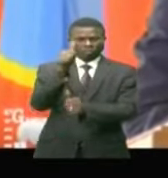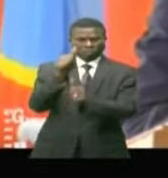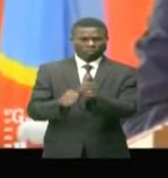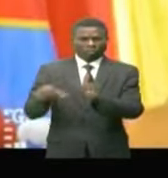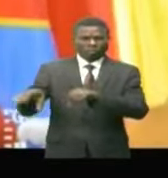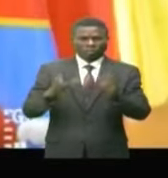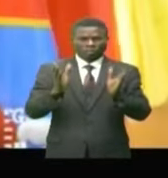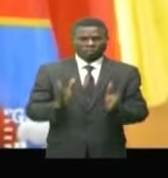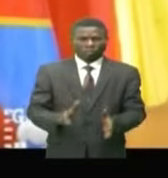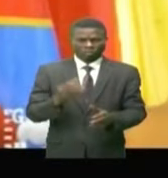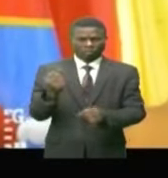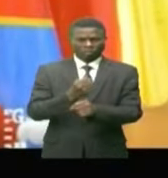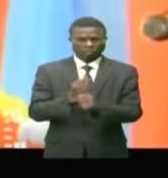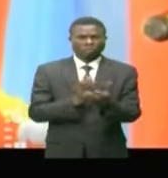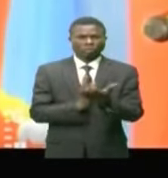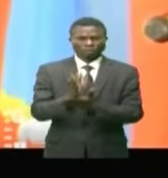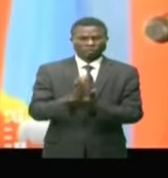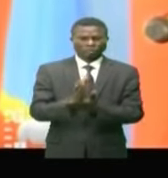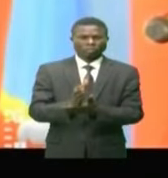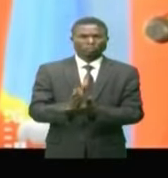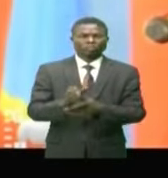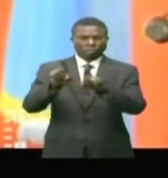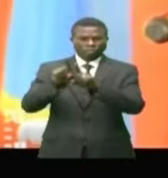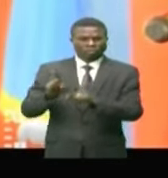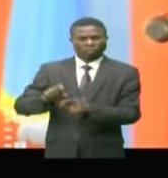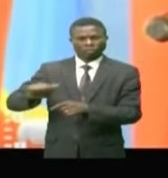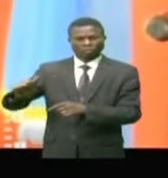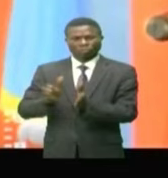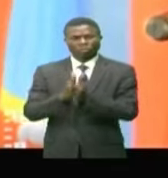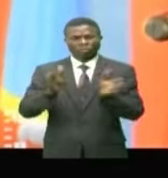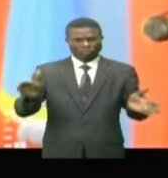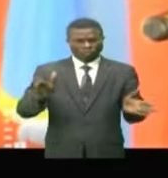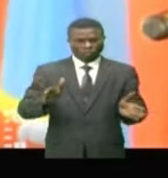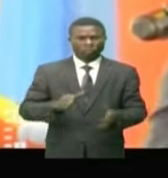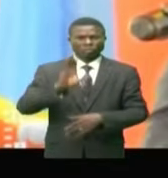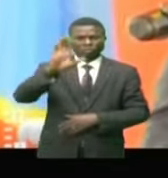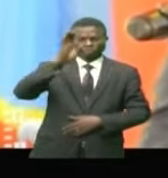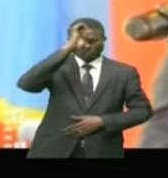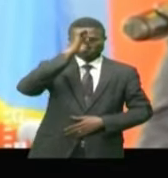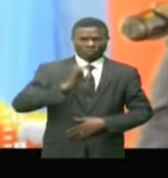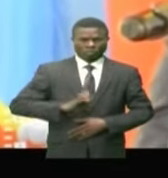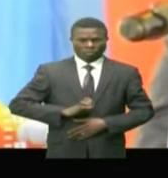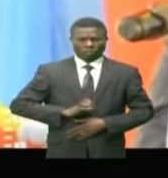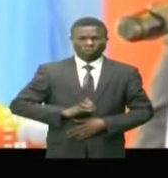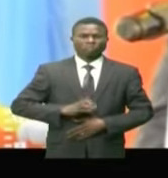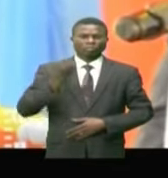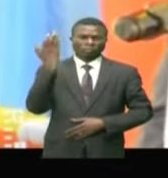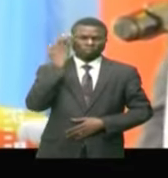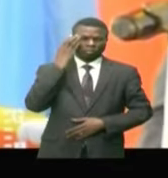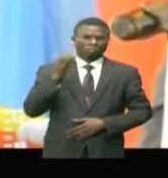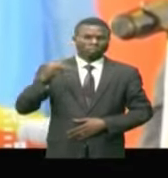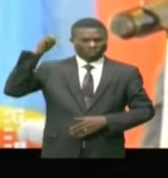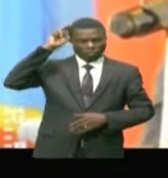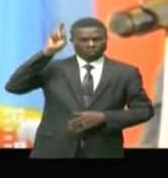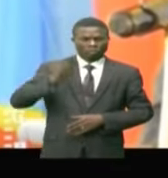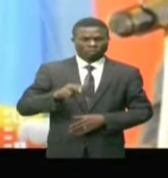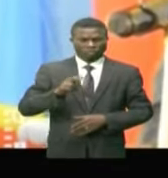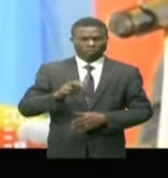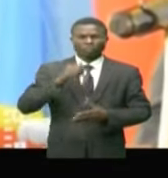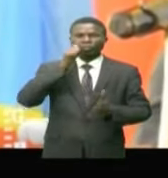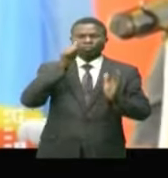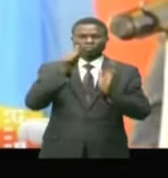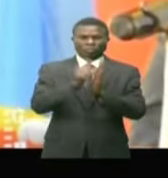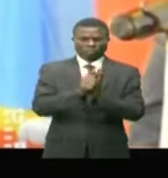acteur à bien jouer son rôle en amont comme en aval. Son Excellence, Monsieur le gouverneur, a promulgué l'arrêté portant création